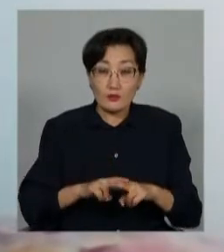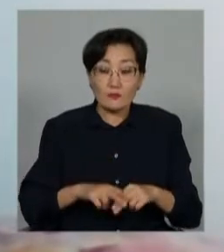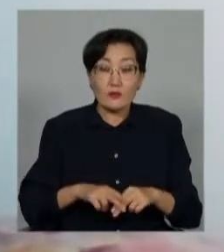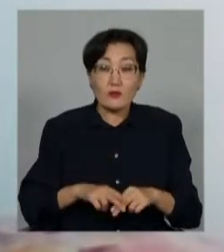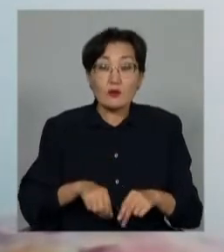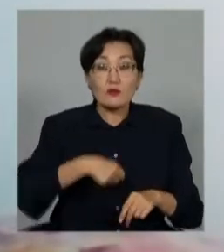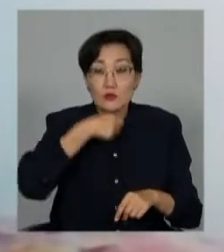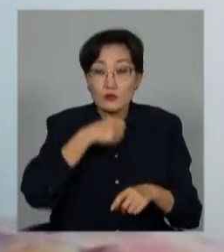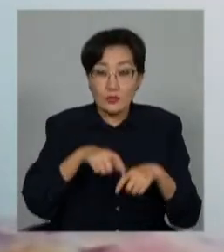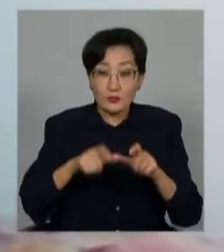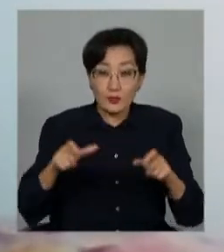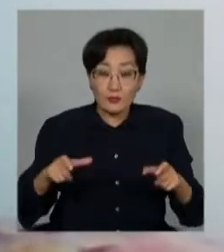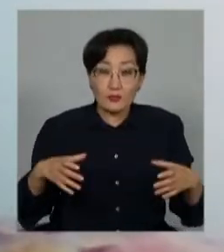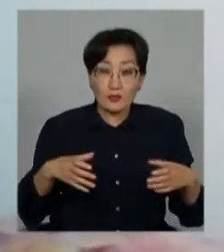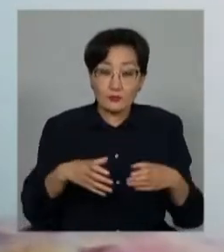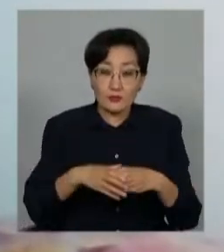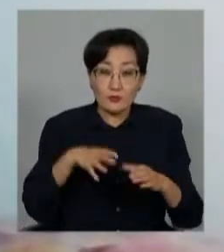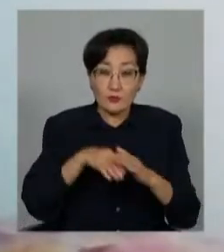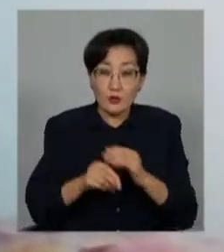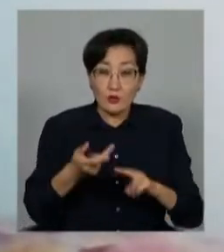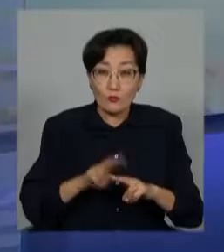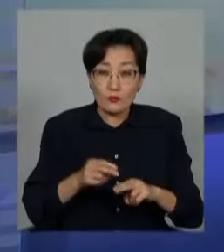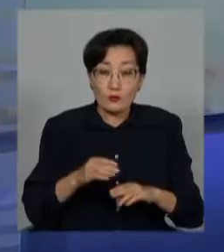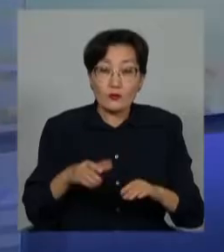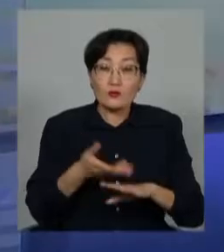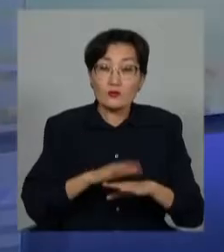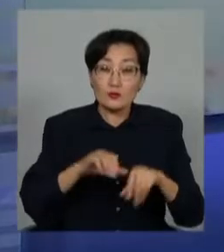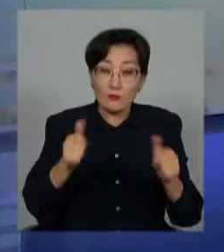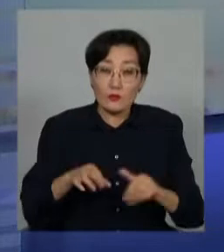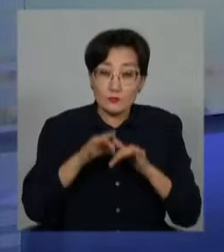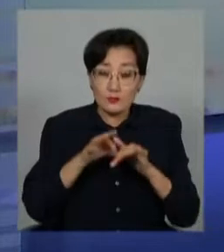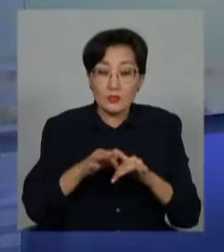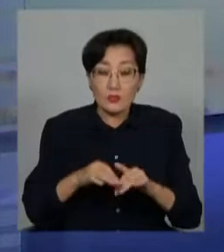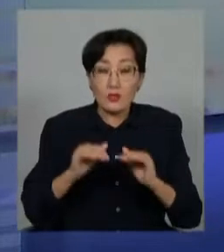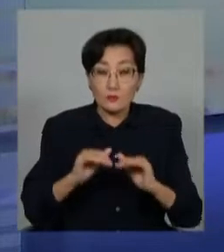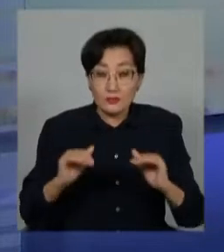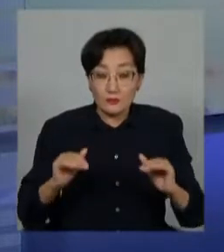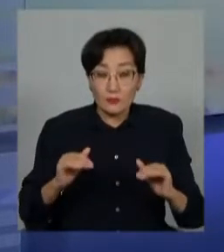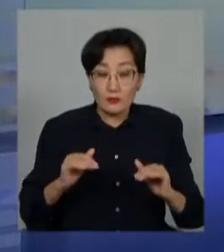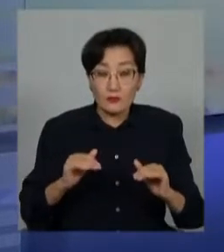жастағы топтағы адамдарда өте ауыр түрде өтеді. Кішкентай бір жасқа дейінгі бар